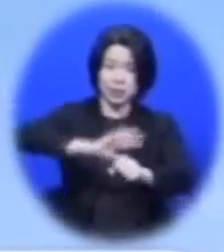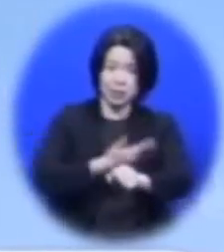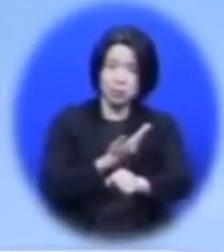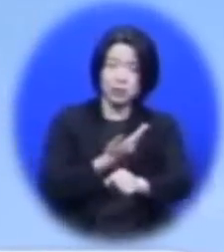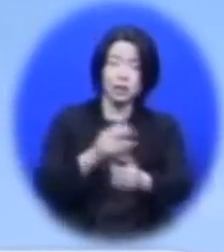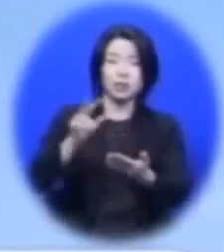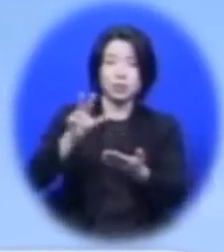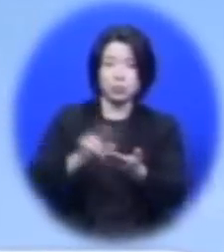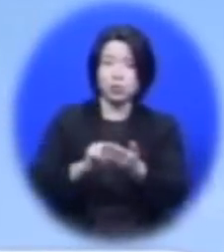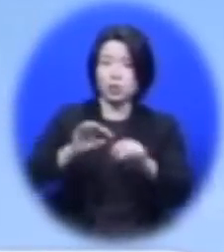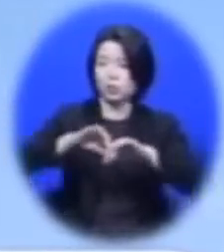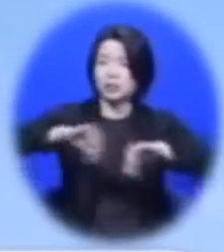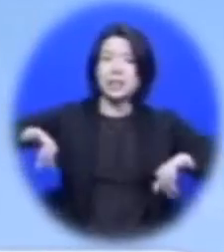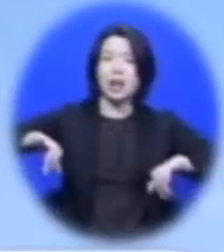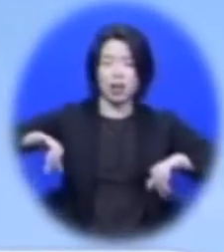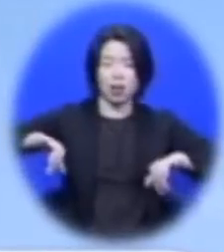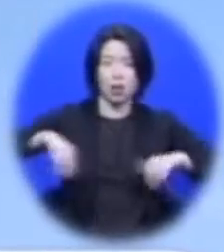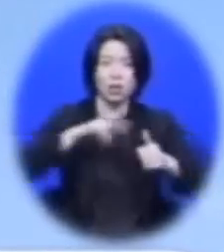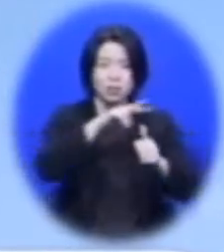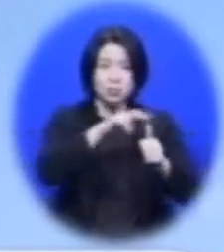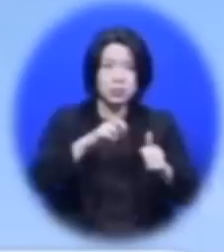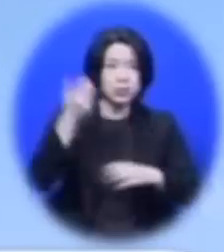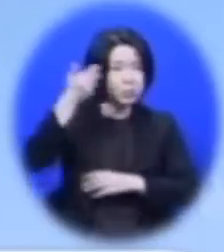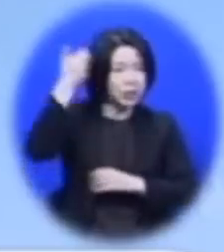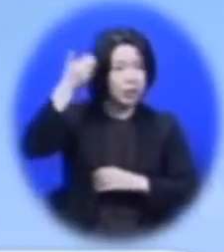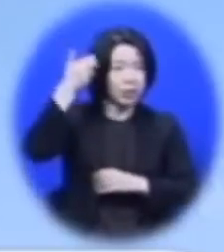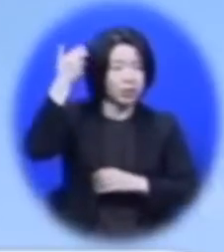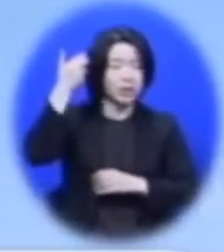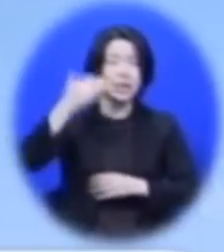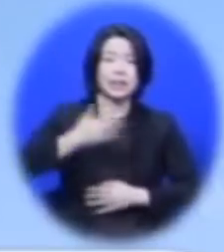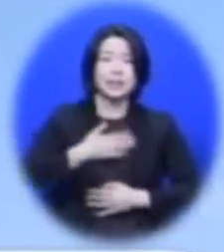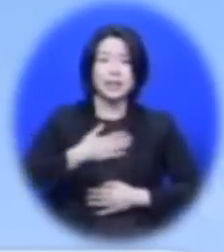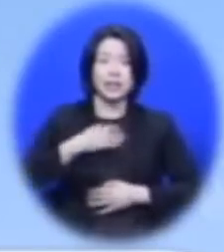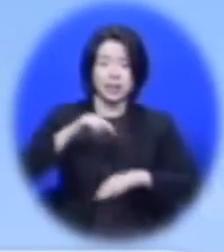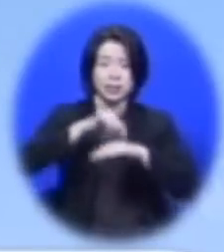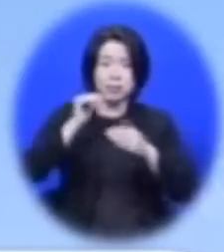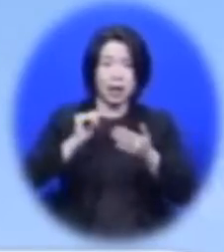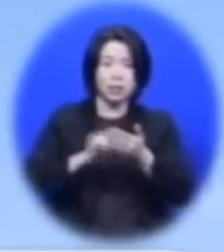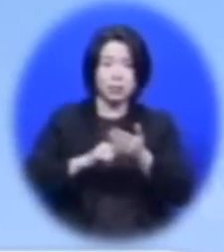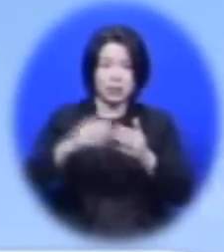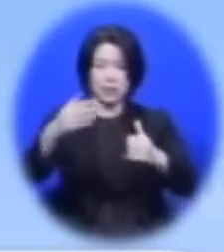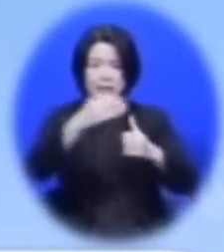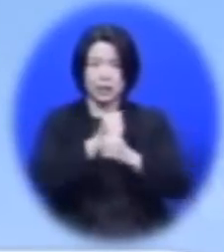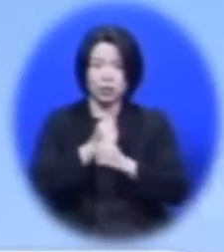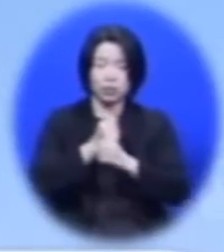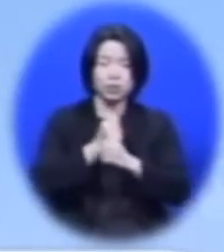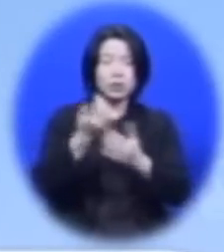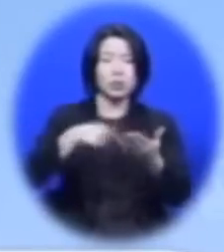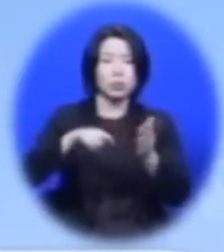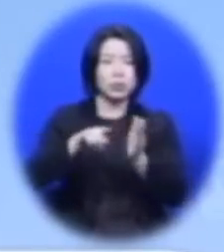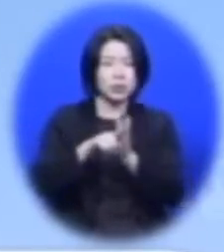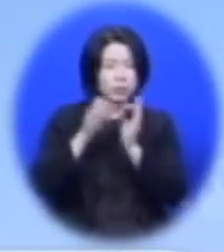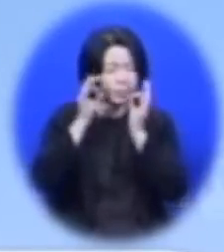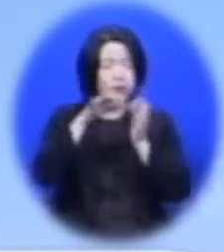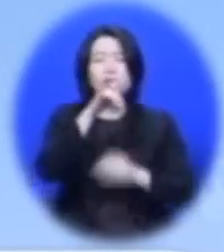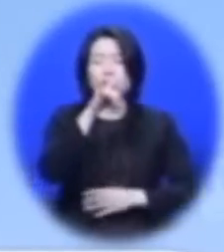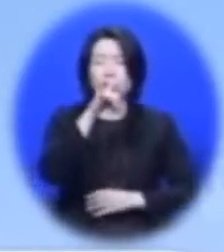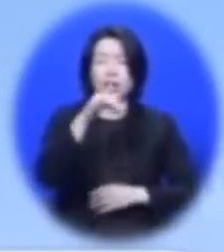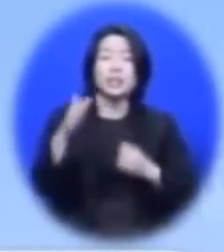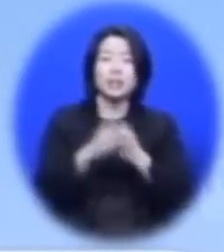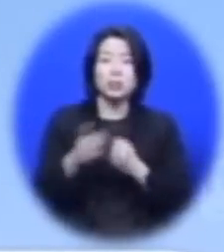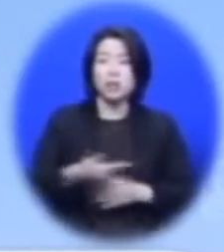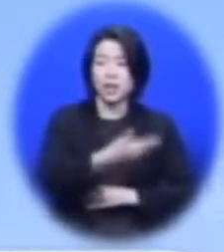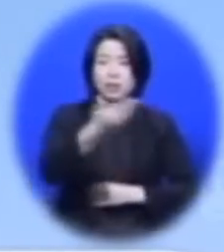별개 문제입니다. 미움의 영이 여러분을 사로잡으려고 하고 있는 거예요. 그러므로